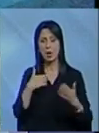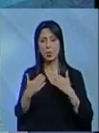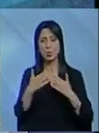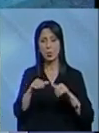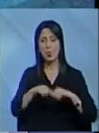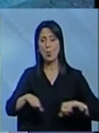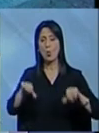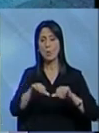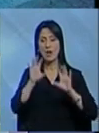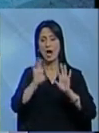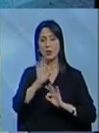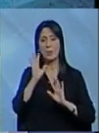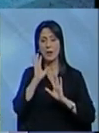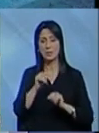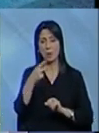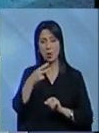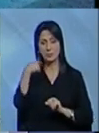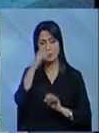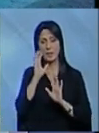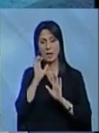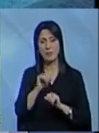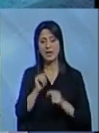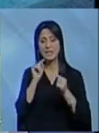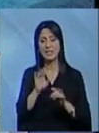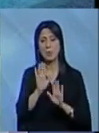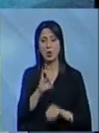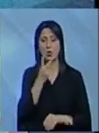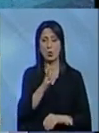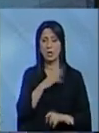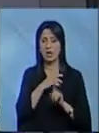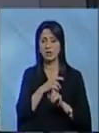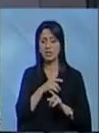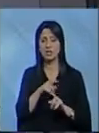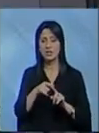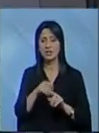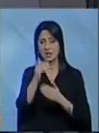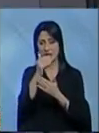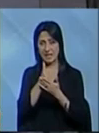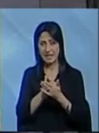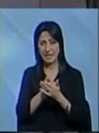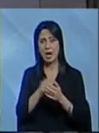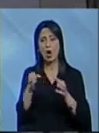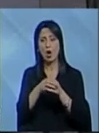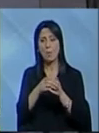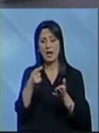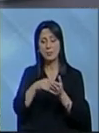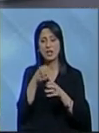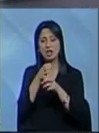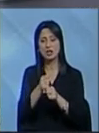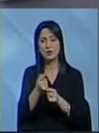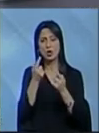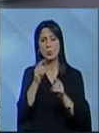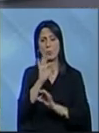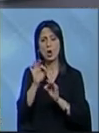ურთიერთობების კომიტეტში კანონპროექტს მხარი 20-მა პირმა დაუჭირა. წინააღმდეგი მხოლოდ ორი იყო. შეზღუდების სიაში ის კომპანიები და პირები მოხვდნენ, რომლებიც